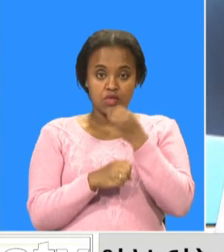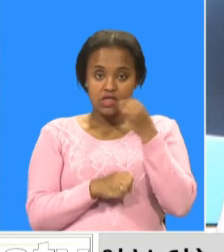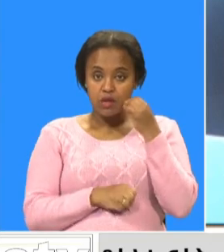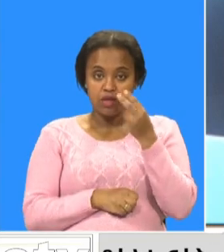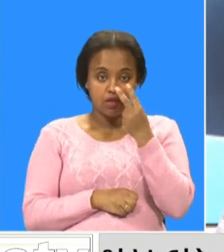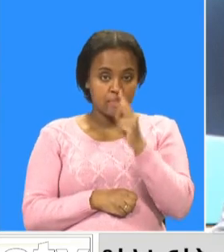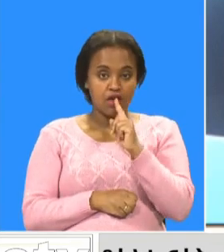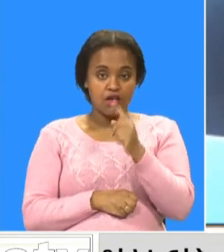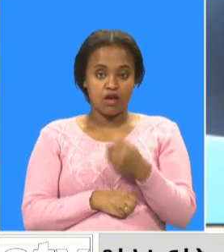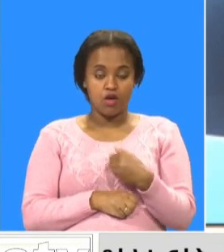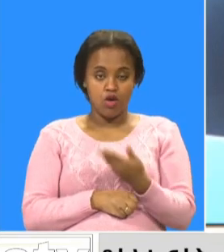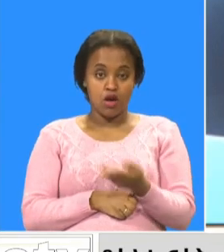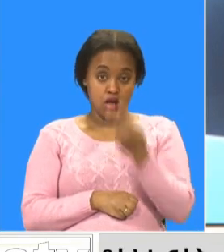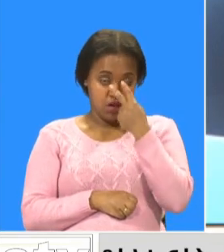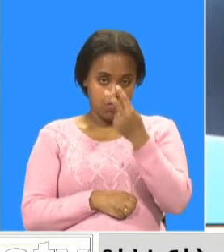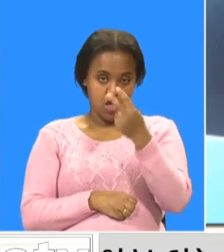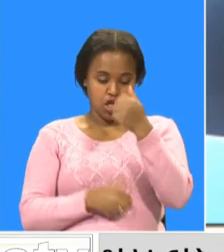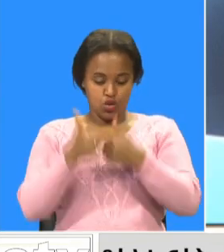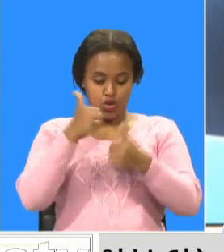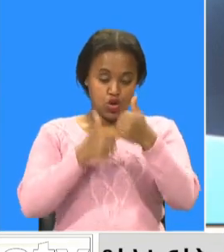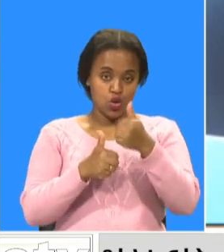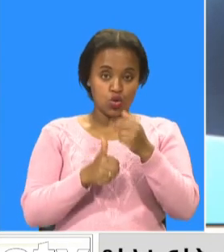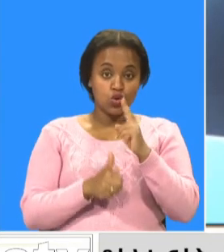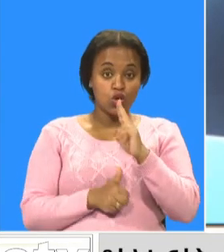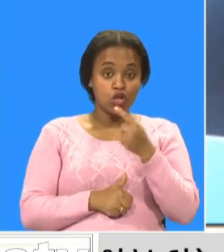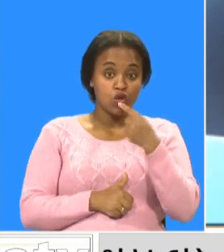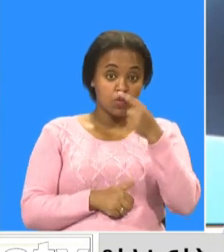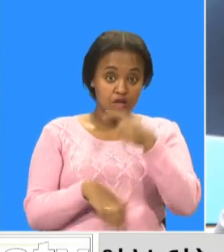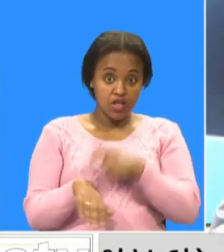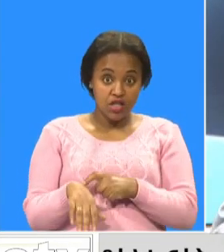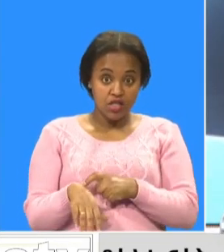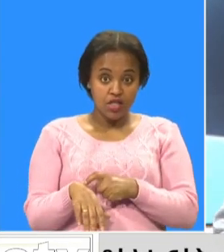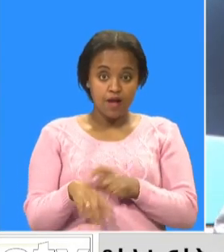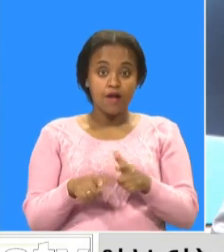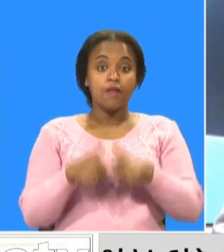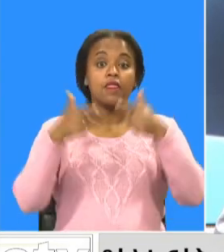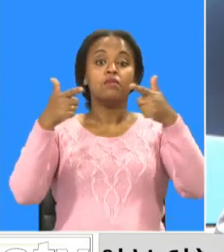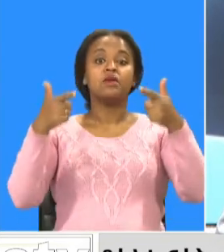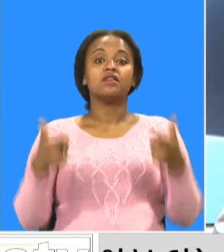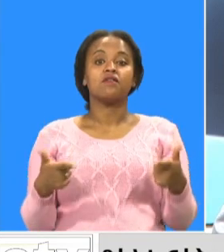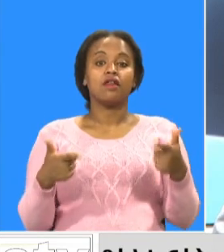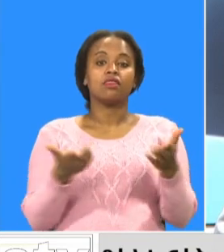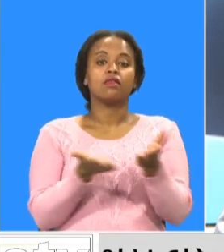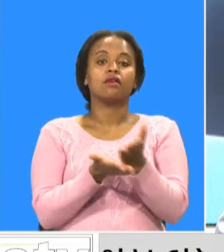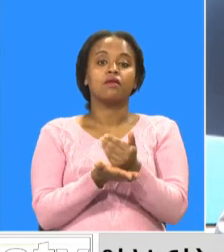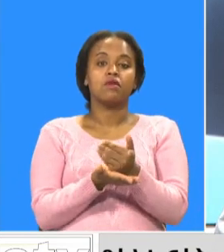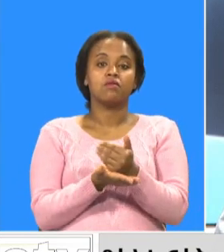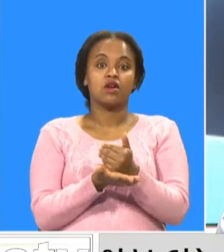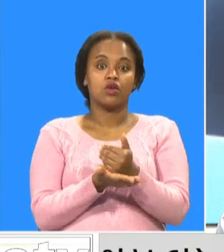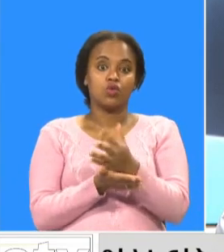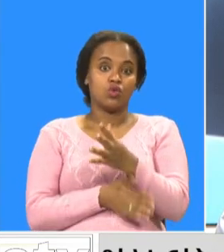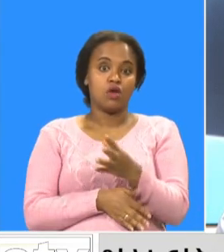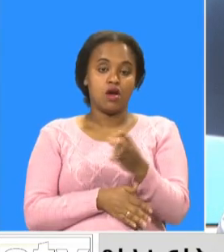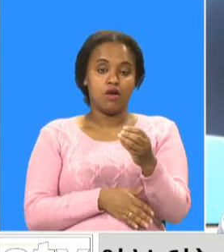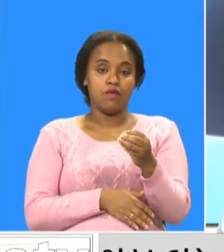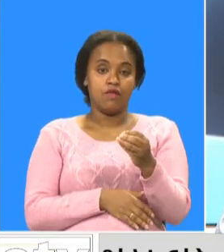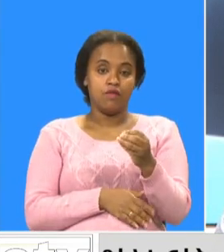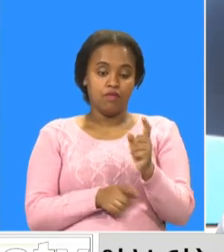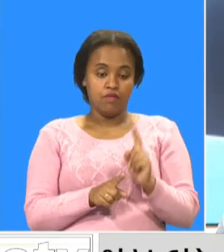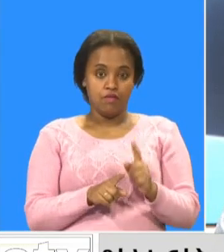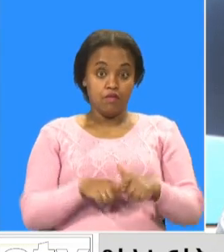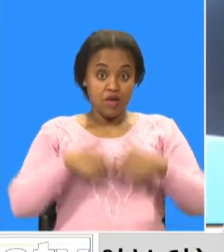ነው። የሚያያቸው የትኞቹ ናቸው ብለን በምናይበት ጊዜ በስፋት የሚመረቱና